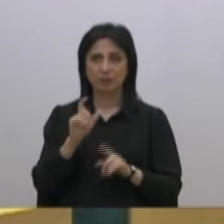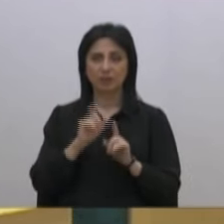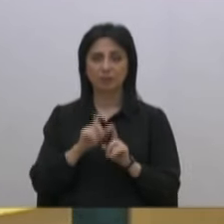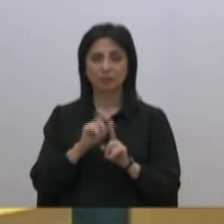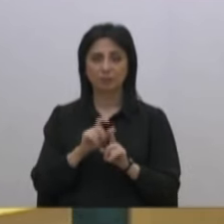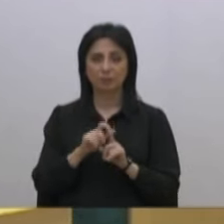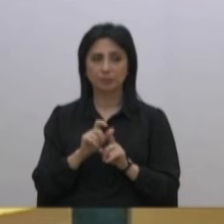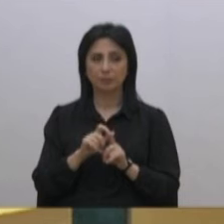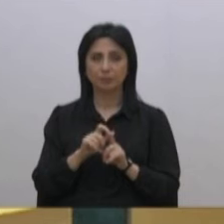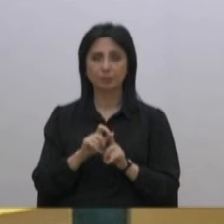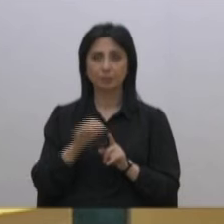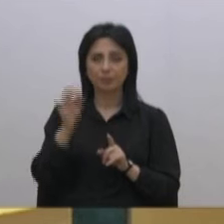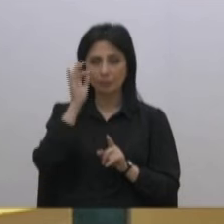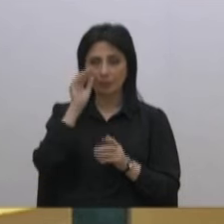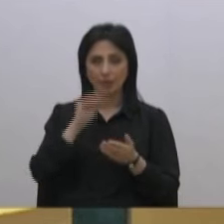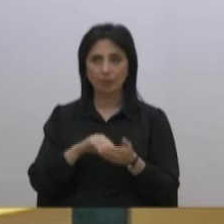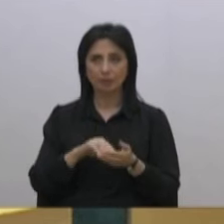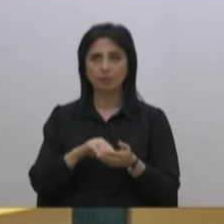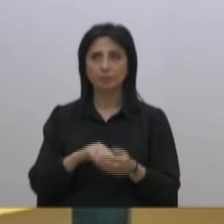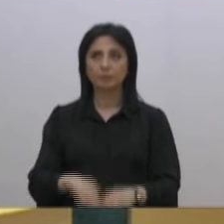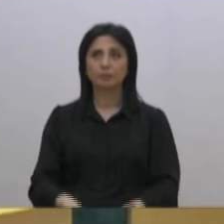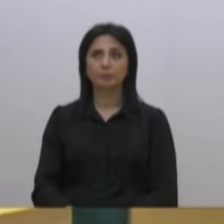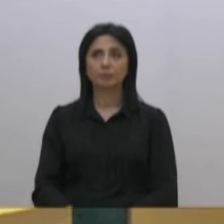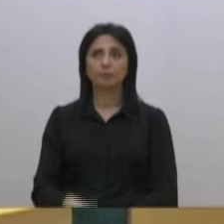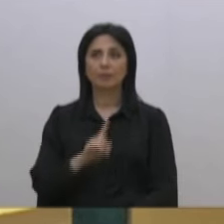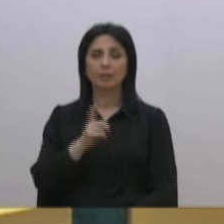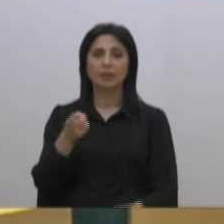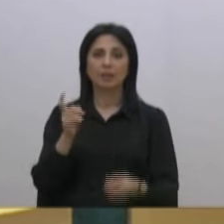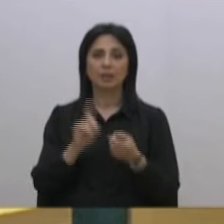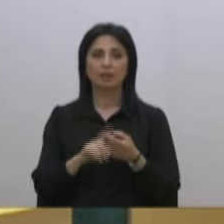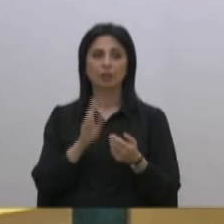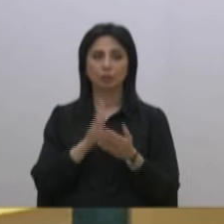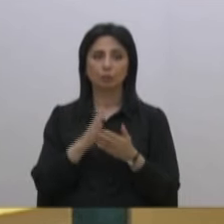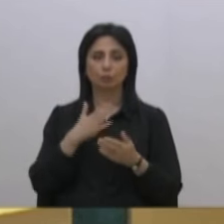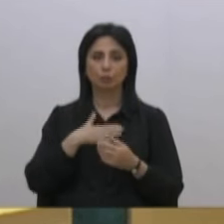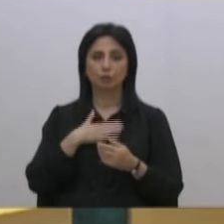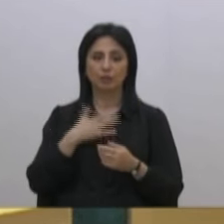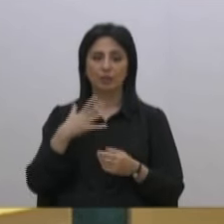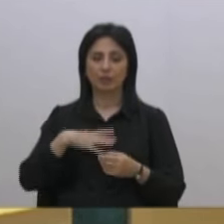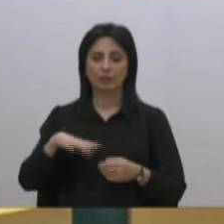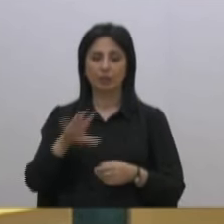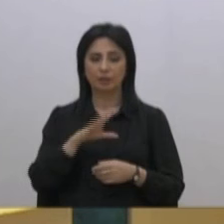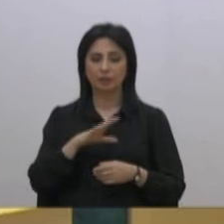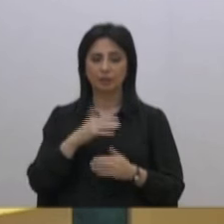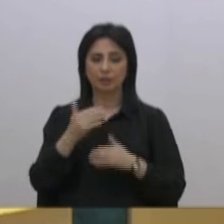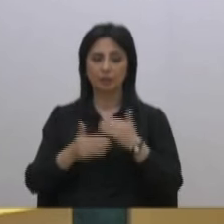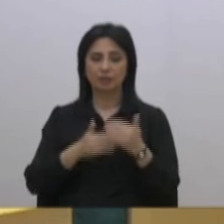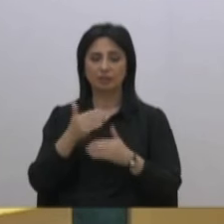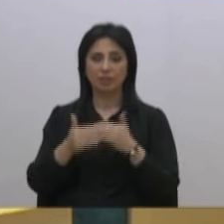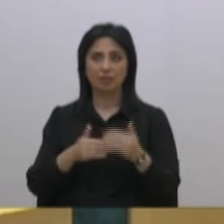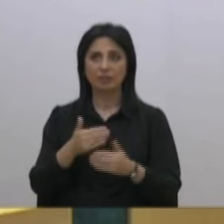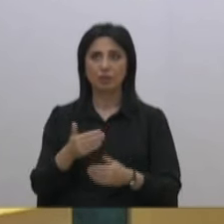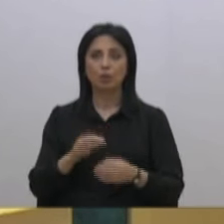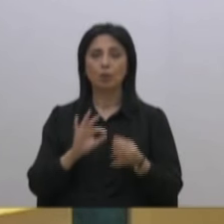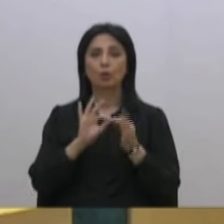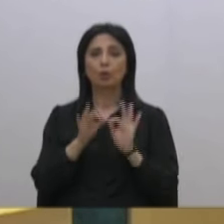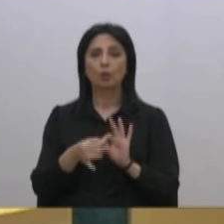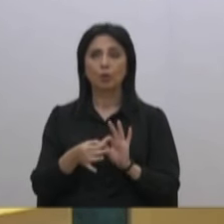სიტყვის გახსენება, რაც დაკავშირებულია ჩვენი ქვეყნის წინსვლასთან